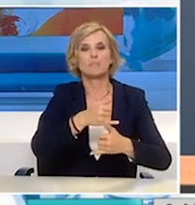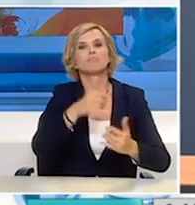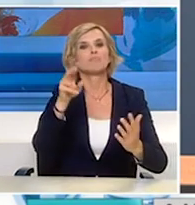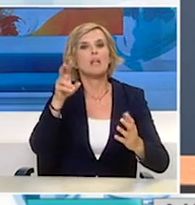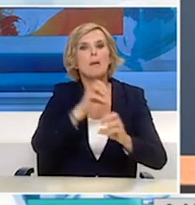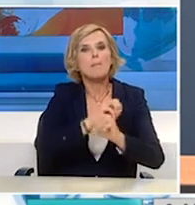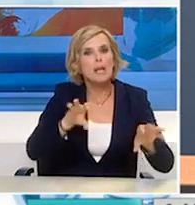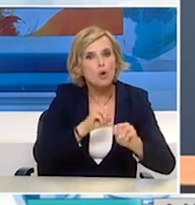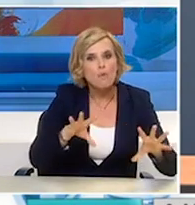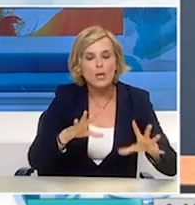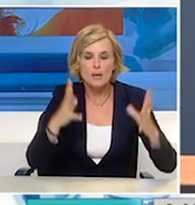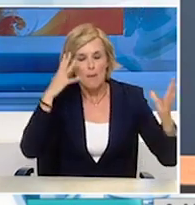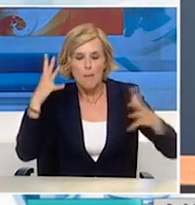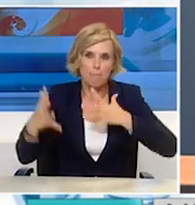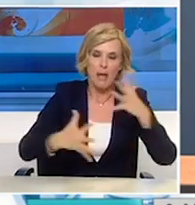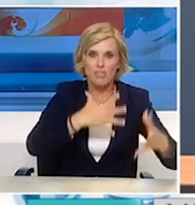ακόμα περισσότερο τους ανθρώπους.